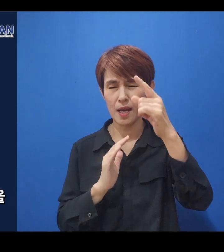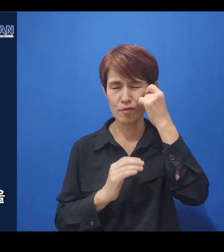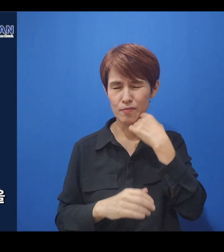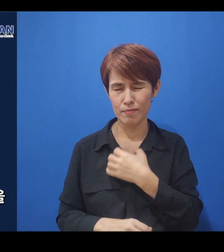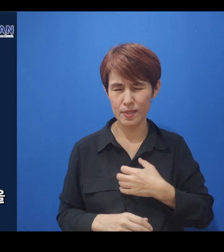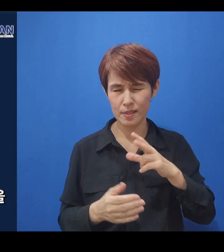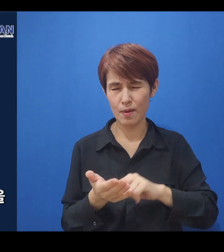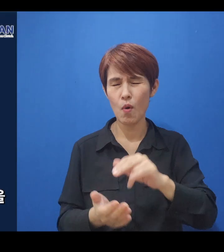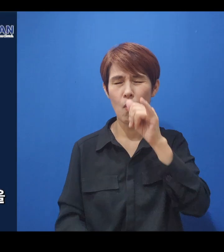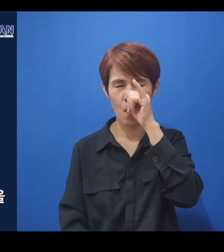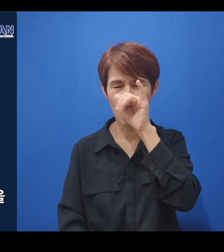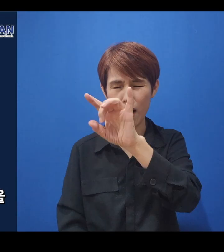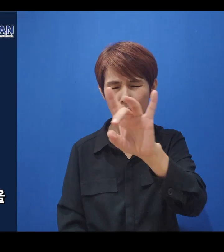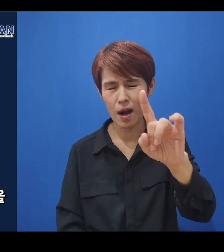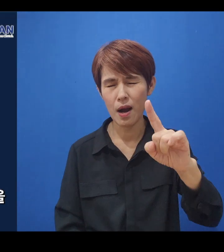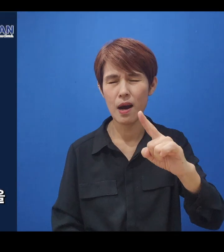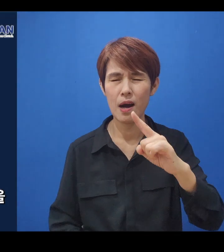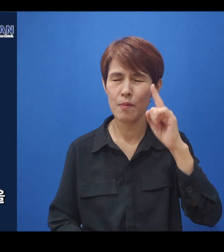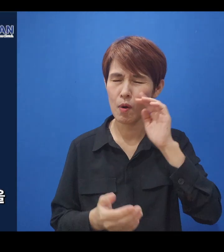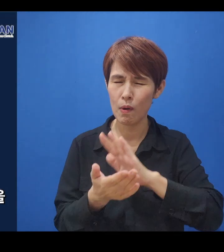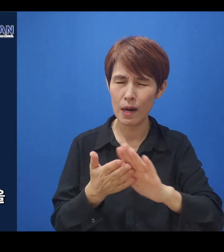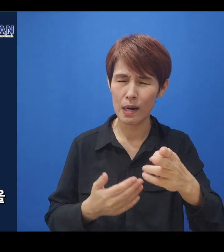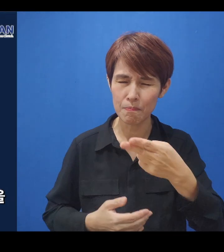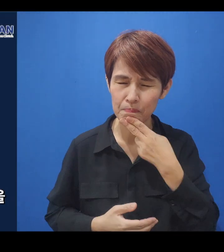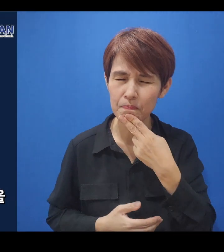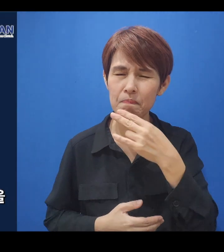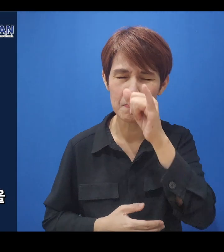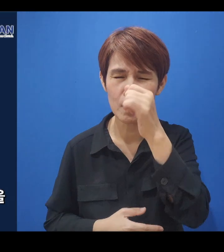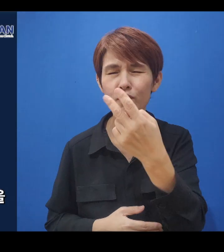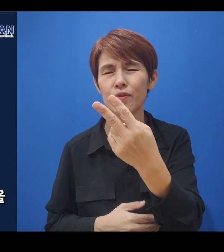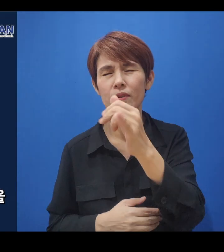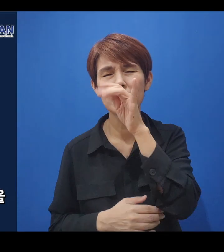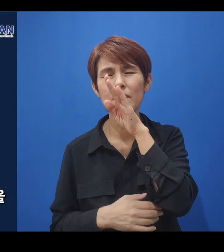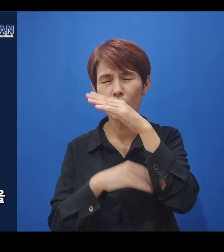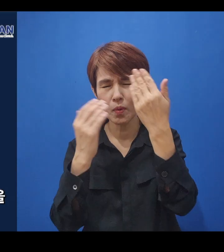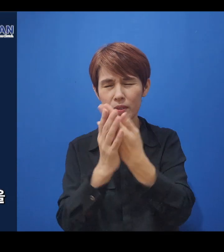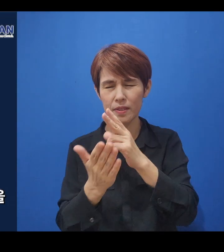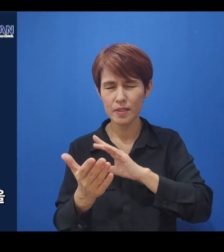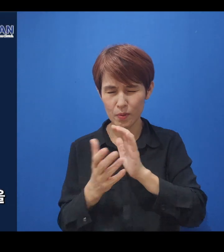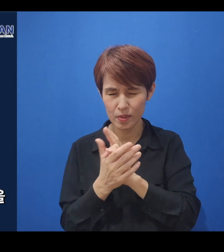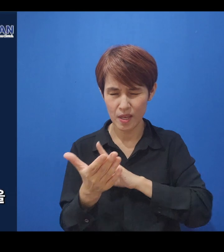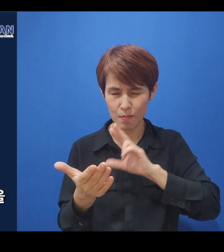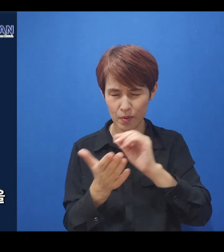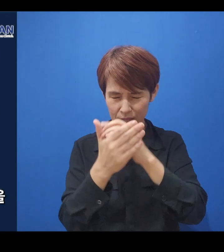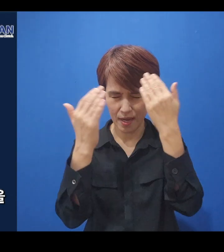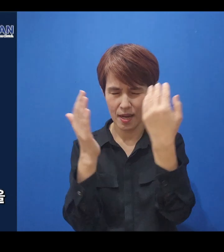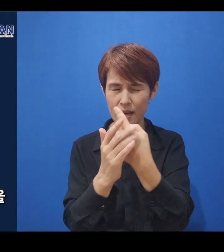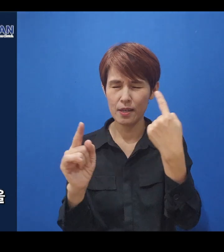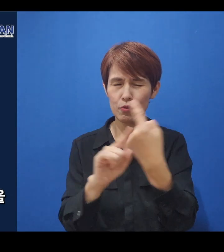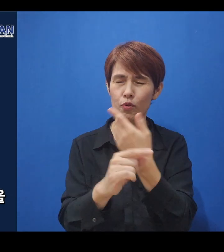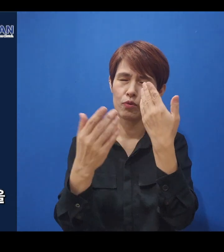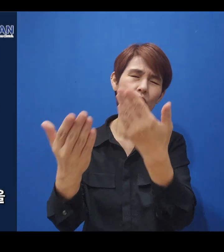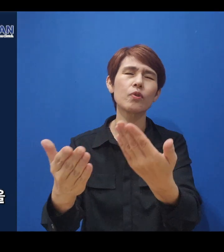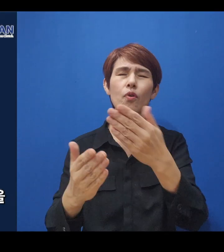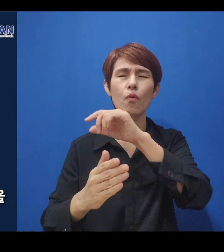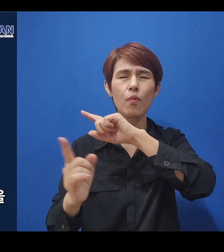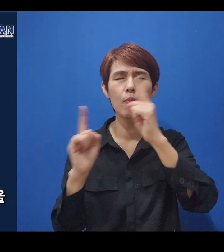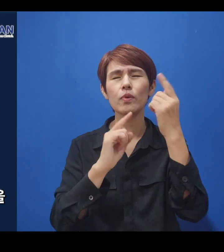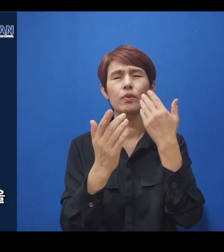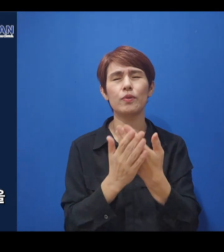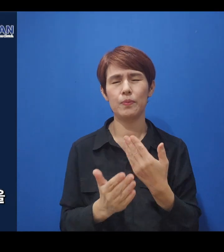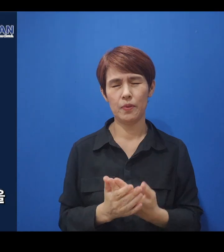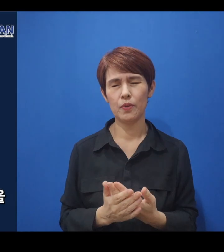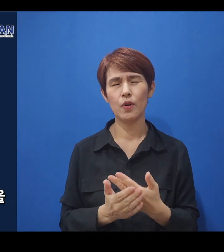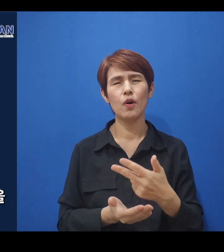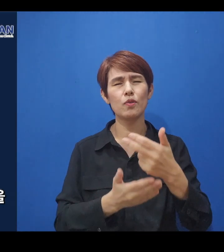있습니다. 가정들마다 평강이 깨어질 때도 있습니다. 하나님, 그 모든 제목들을 주님이 치유하시고 회복시켜